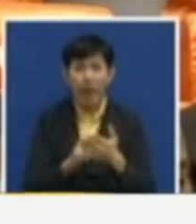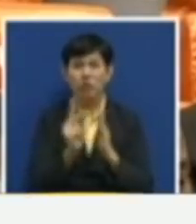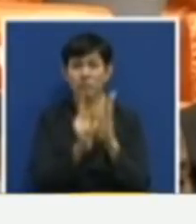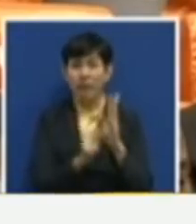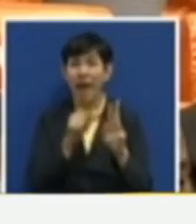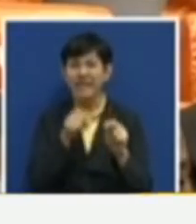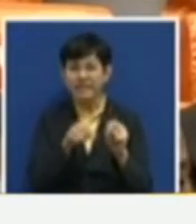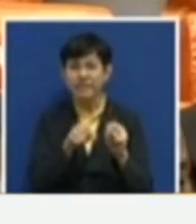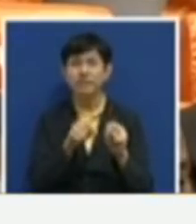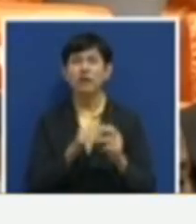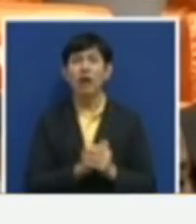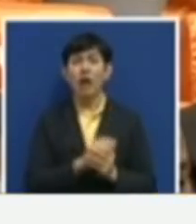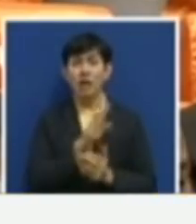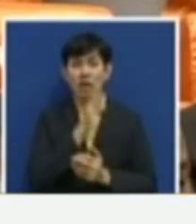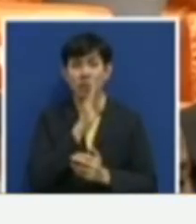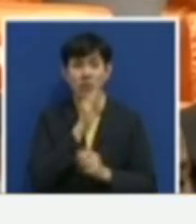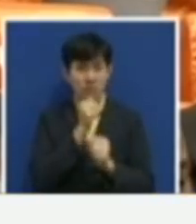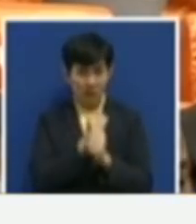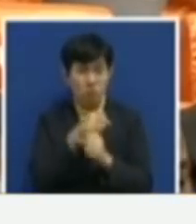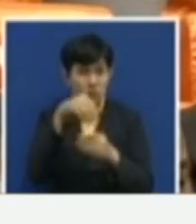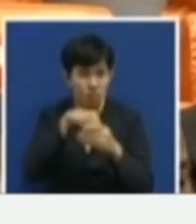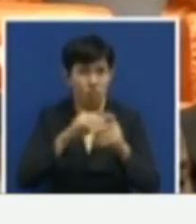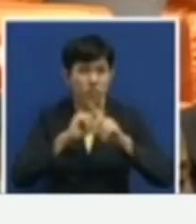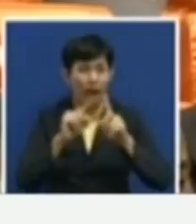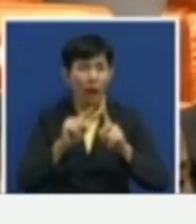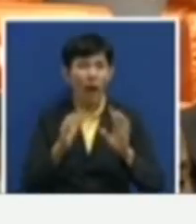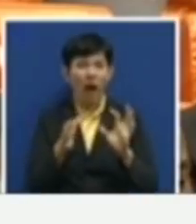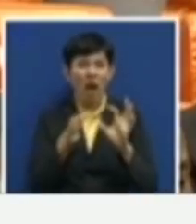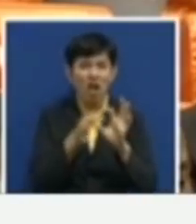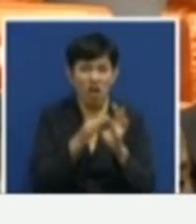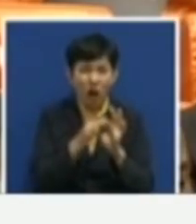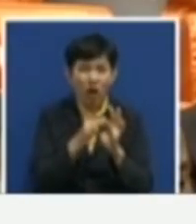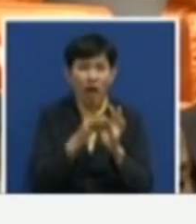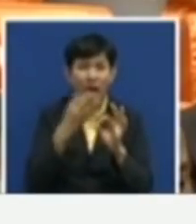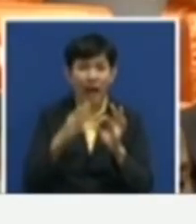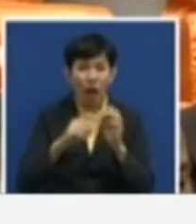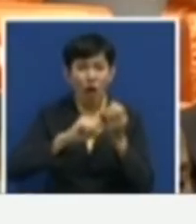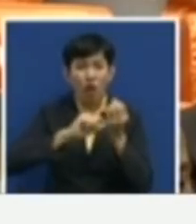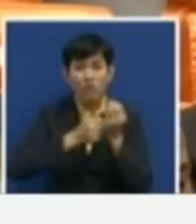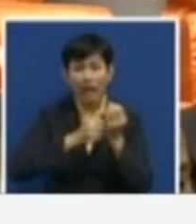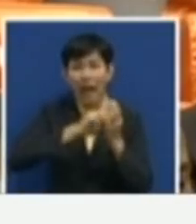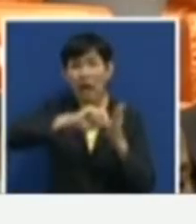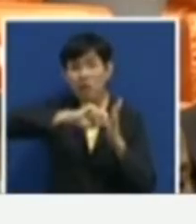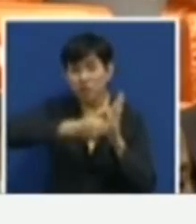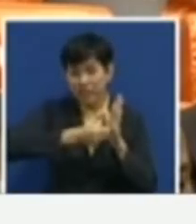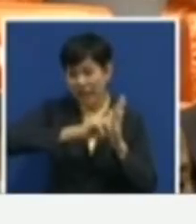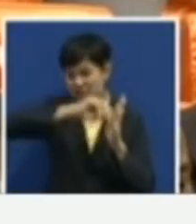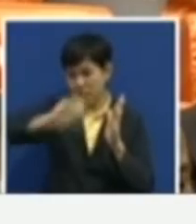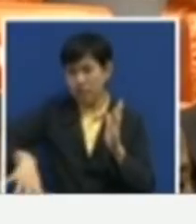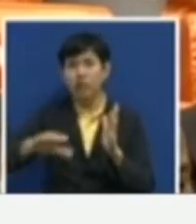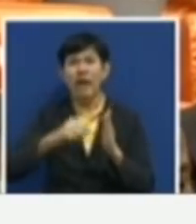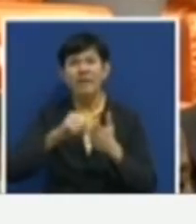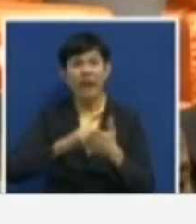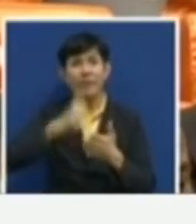ครับยุทธศาสตร์ชาติท่านตั้งไว้แต่ไม่ได้หมายความว่าท่านล็อกกุญแจแล้วโยนกุญแจทิ้ง มหาสมุทรแก้ไม่ได้อย่างนี้ไ